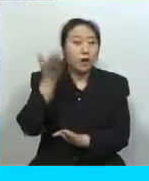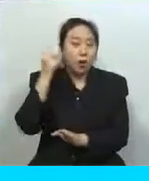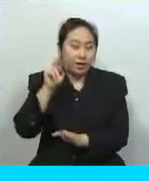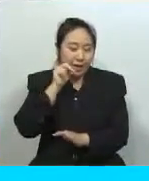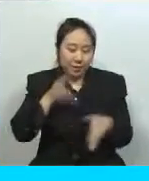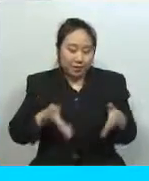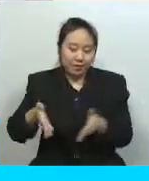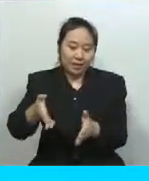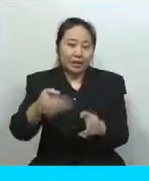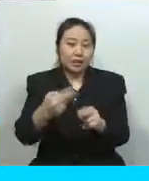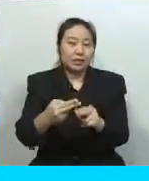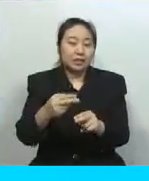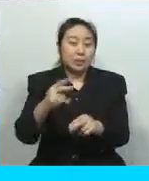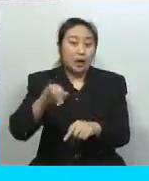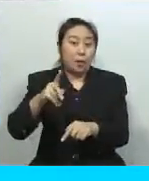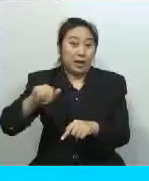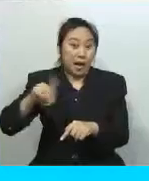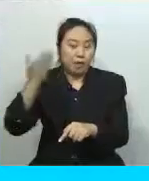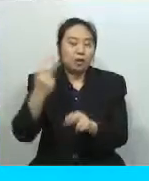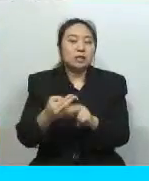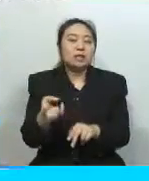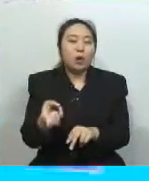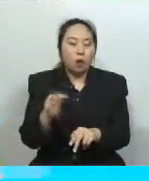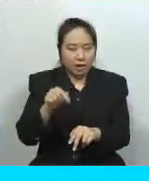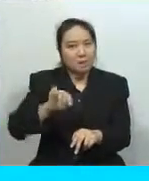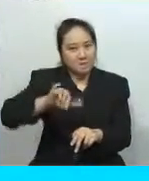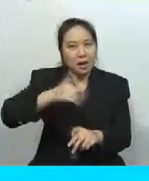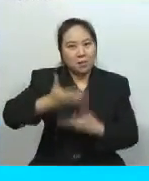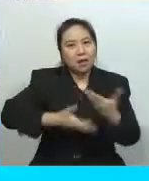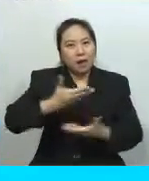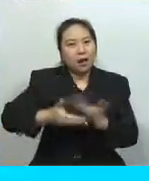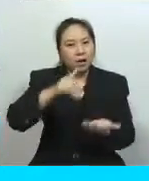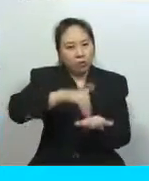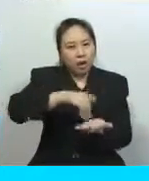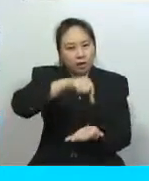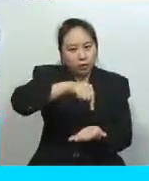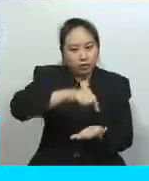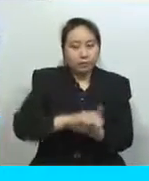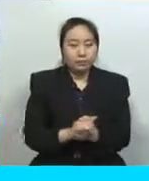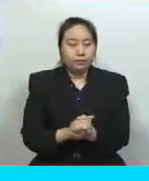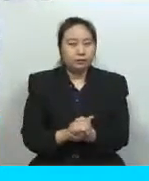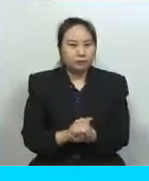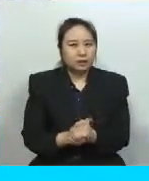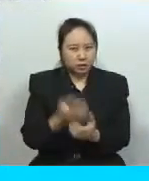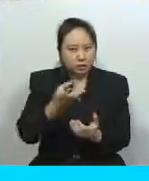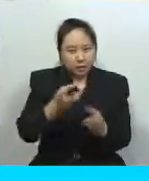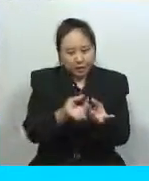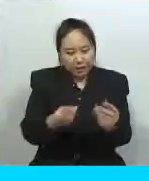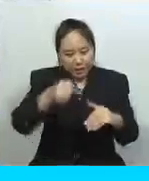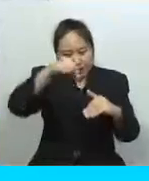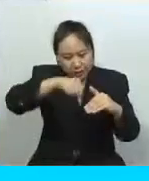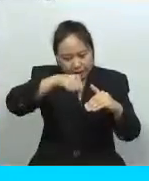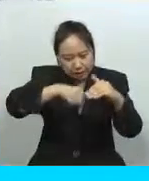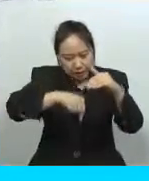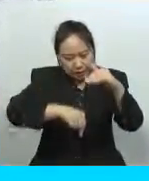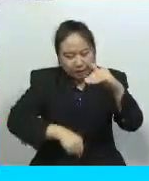นั้นก็มีความเป็นไปได้ที่จะเป็นศูนย์กลางในด้านการค้าอันที่สองคือต่ำหรือว่าขุดลึกลงไปอีกเนี่ยที่ระดับความลึก